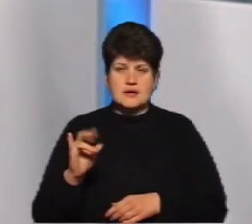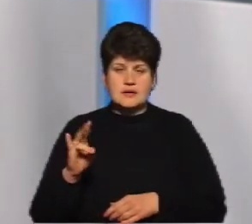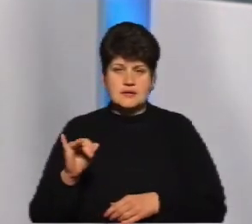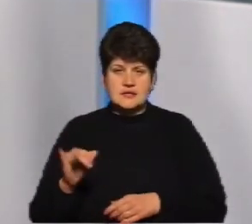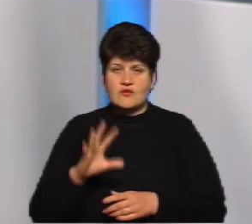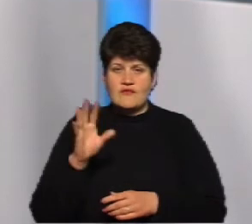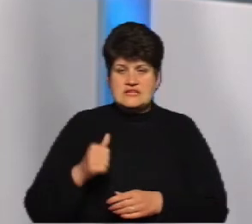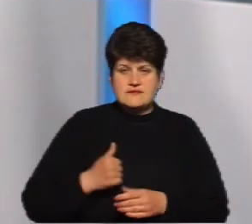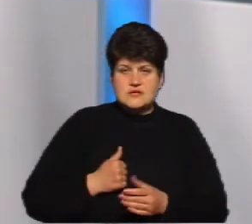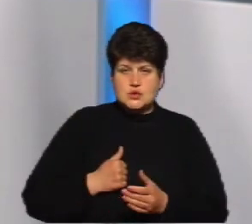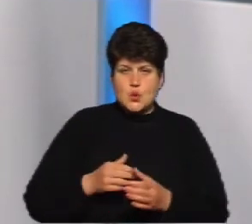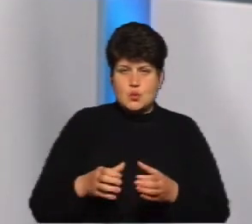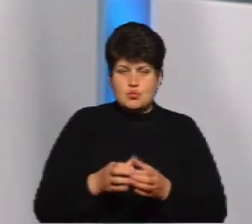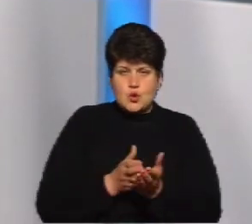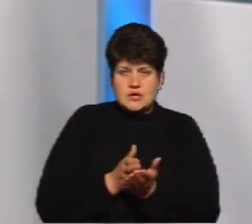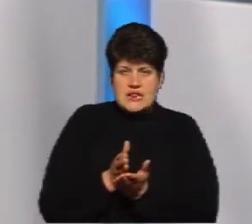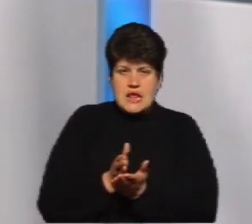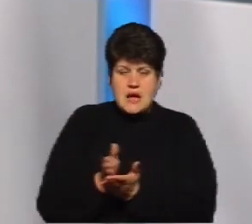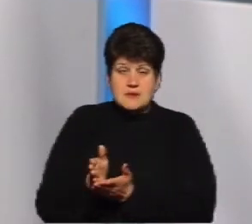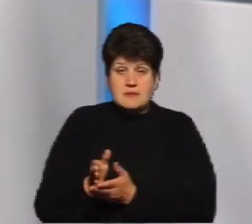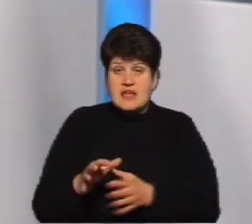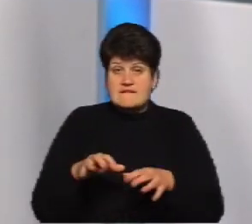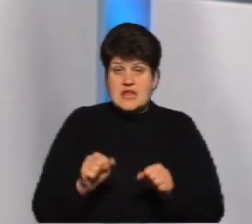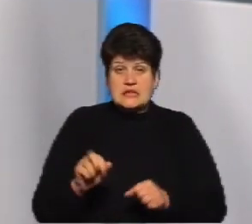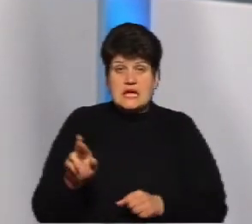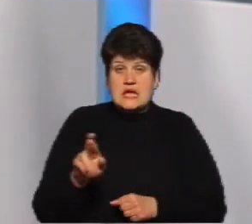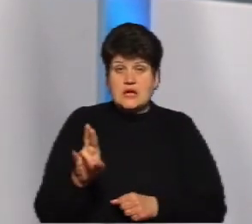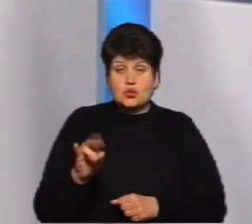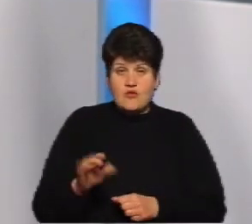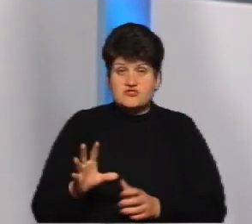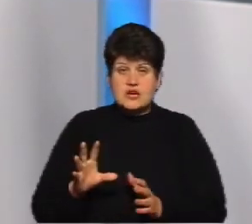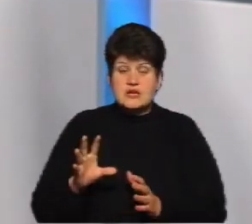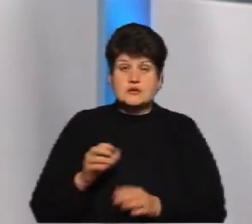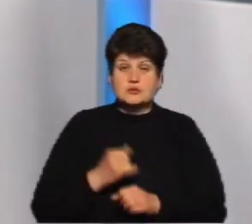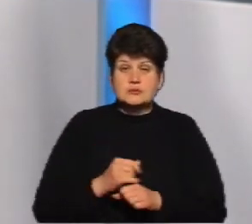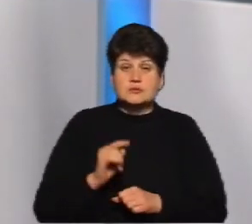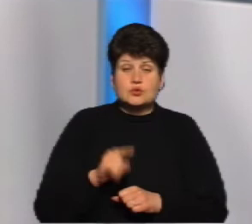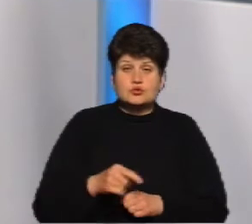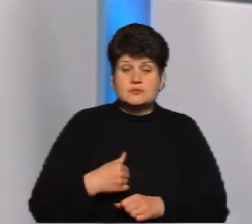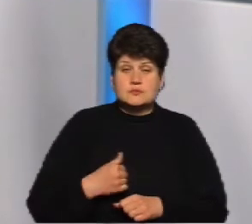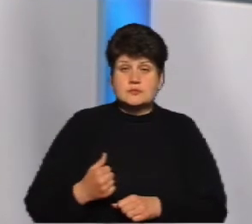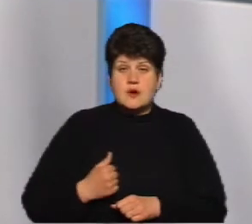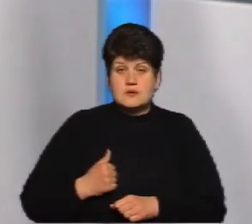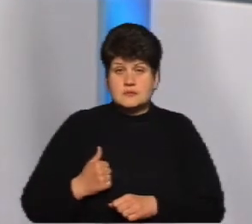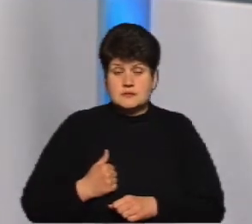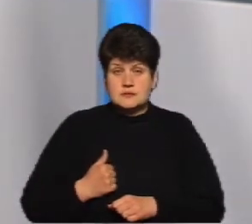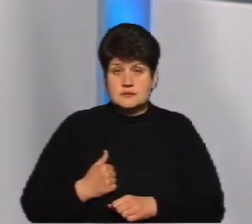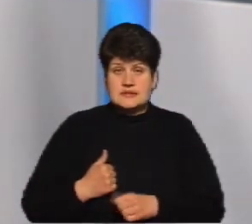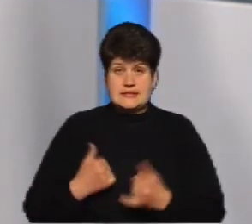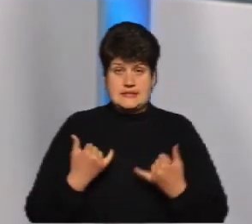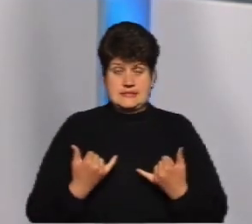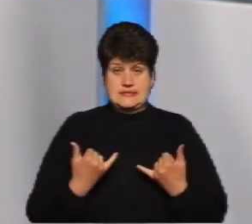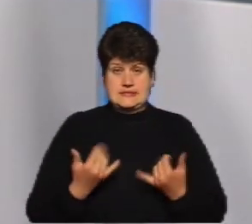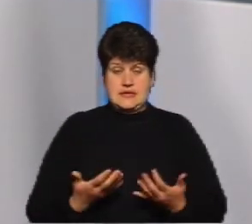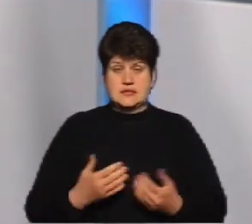І, в принципі, влада Януковича вела до того, щоб наші Збройні Сили не... Зараз наші